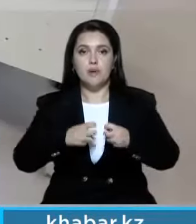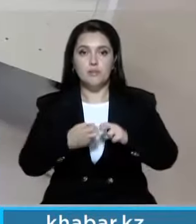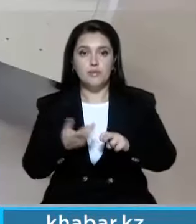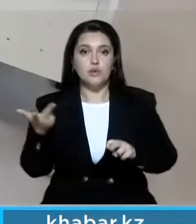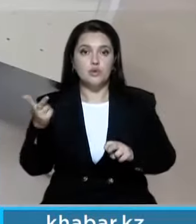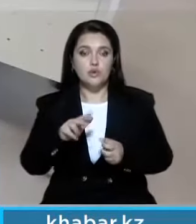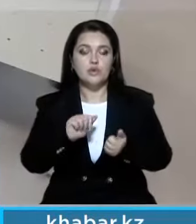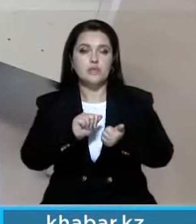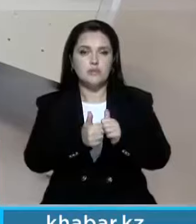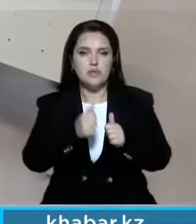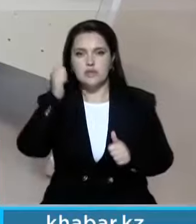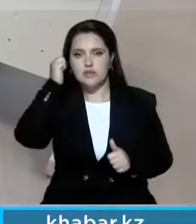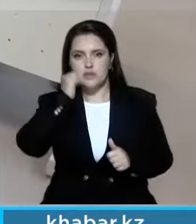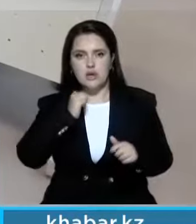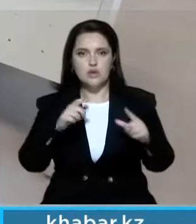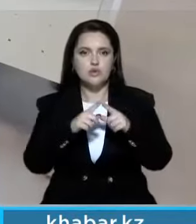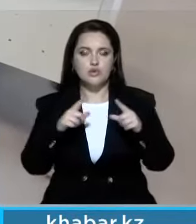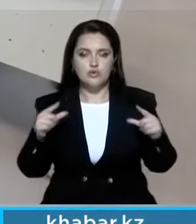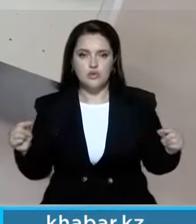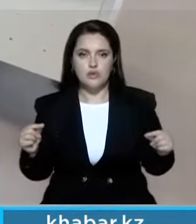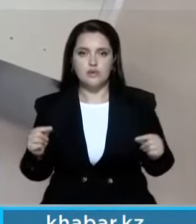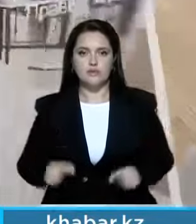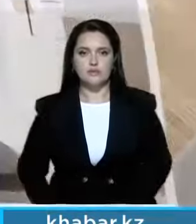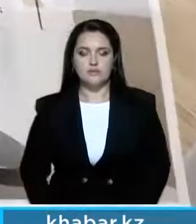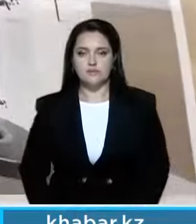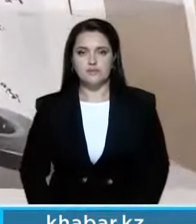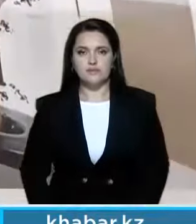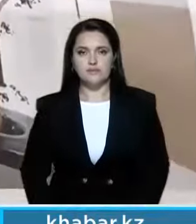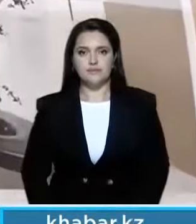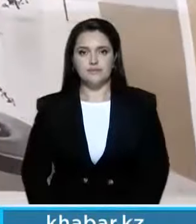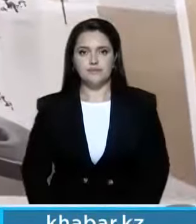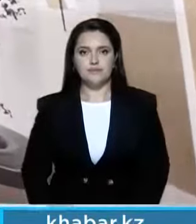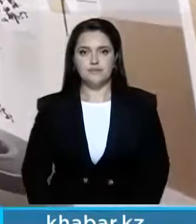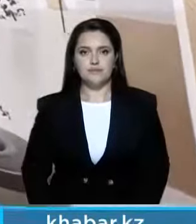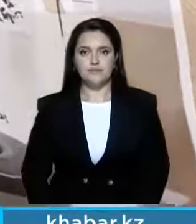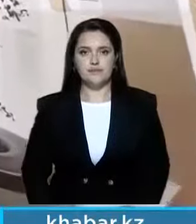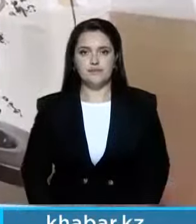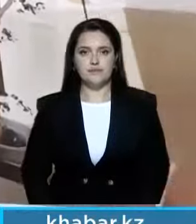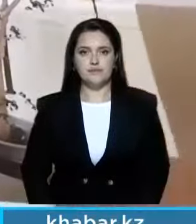трехсменных, аварийных и переполненных школ. Алина Брыжанова, Айдос Меделбеков, Хабар.